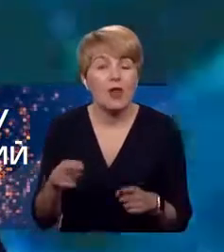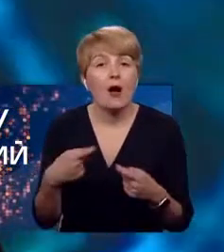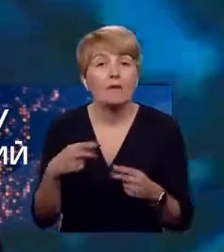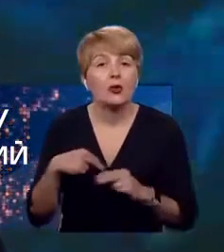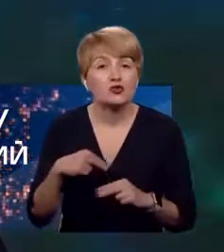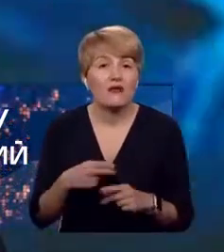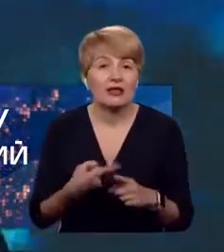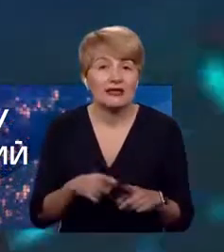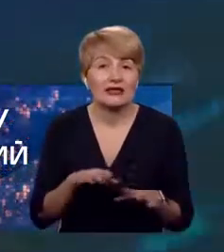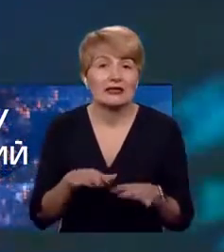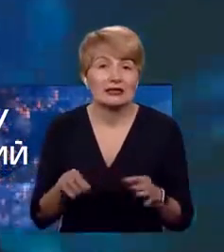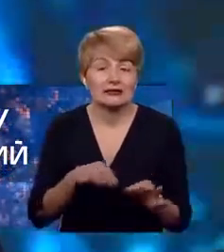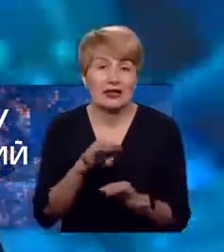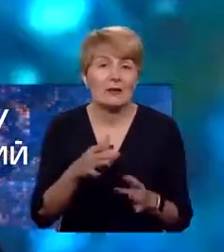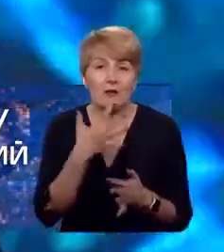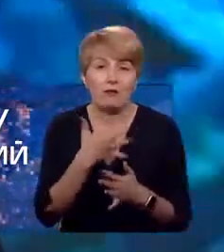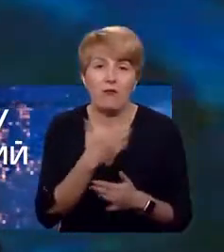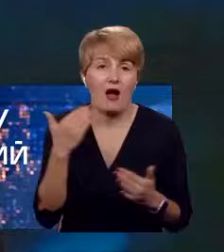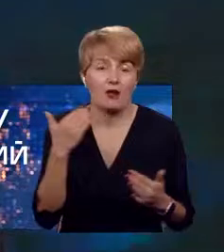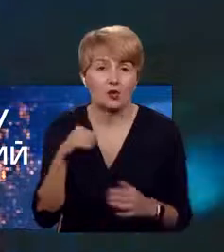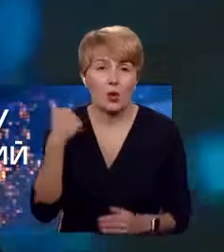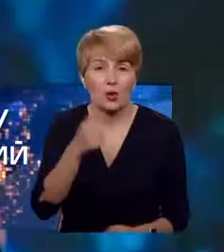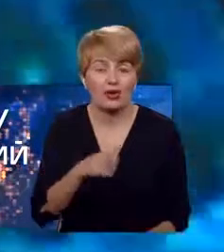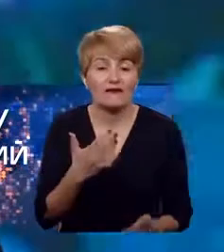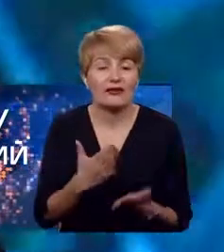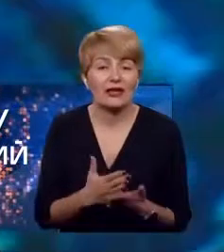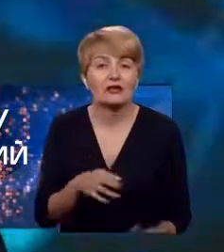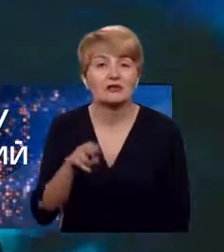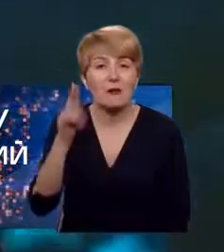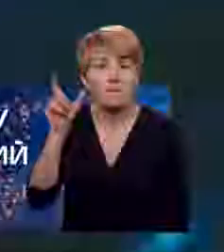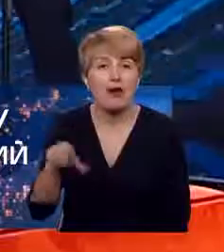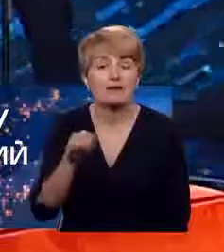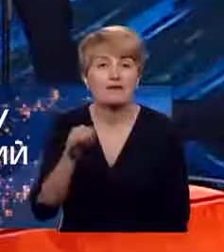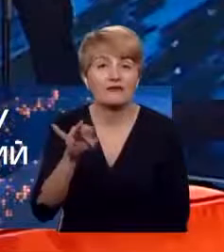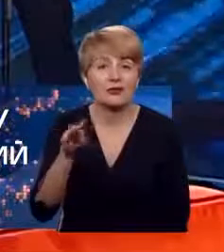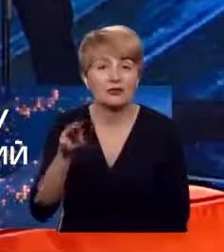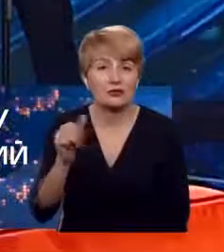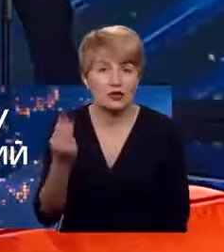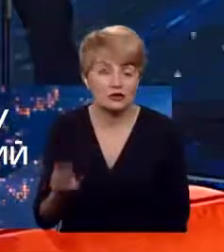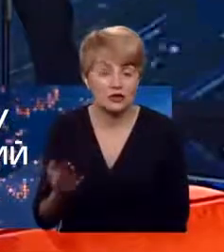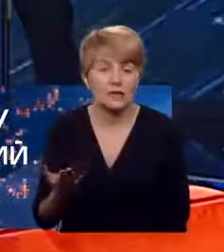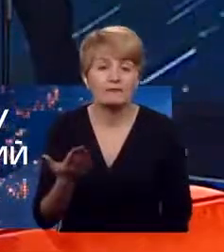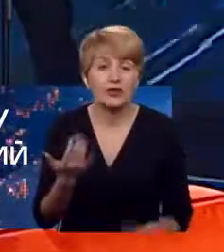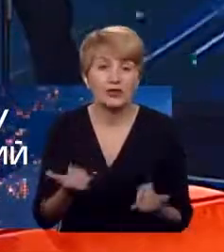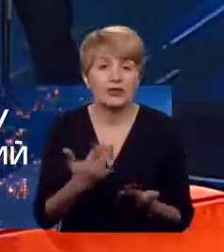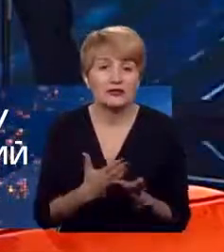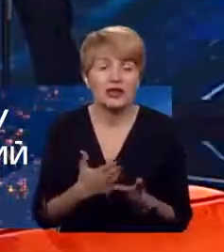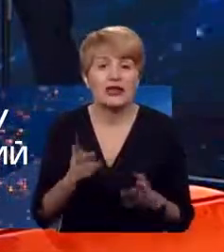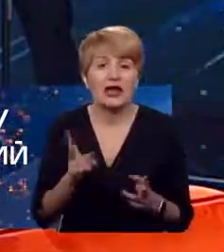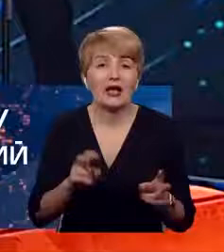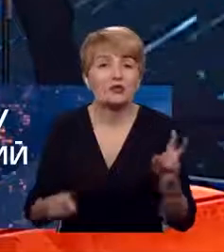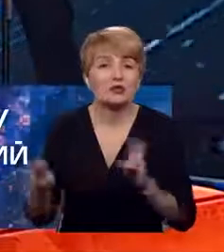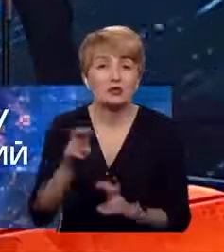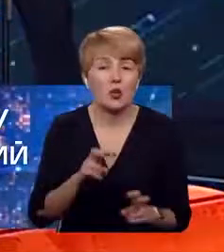багато років. Є декілька відомих олігархів, наприклад, пан Фірташ, який зараз знаходиться в Відні, який розшукується американським